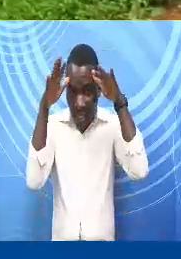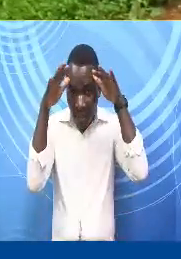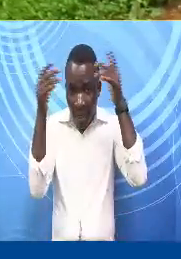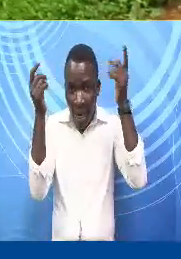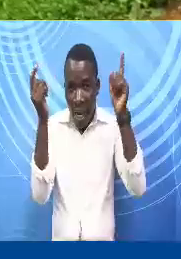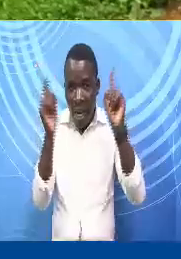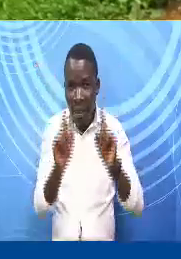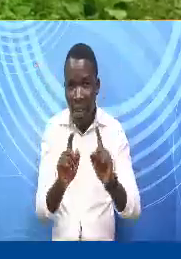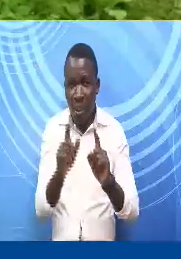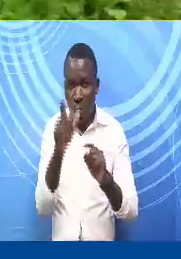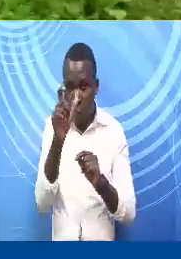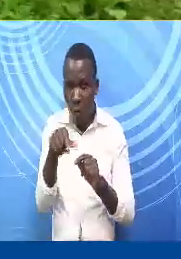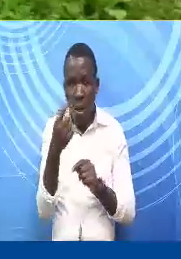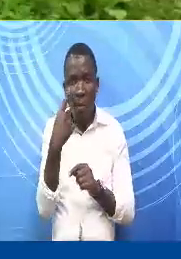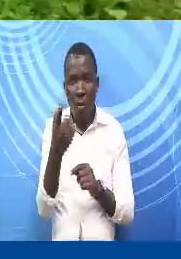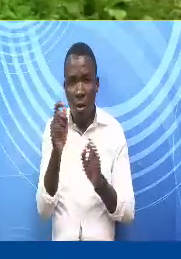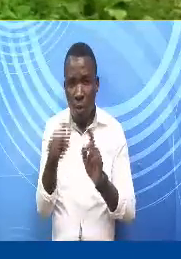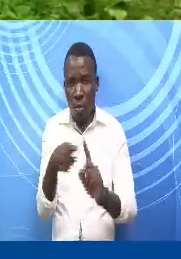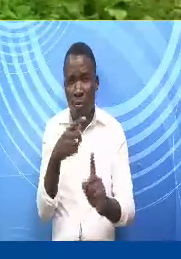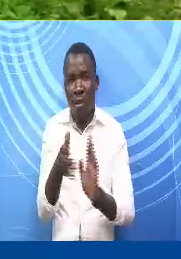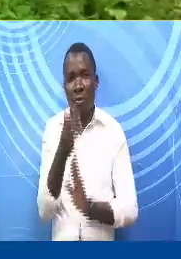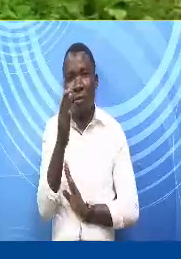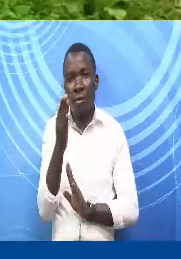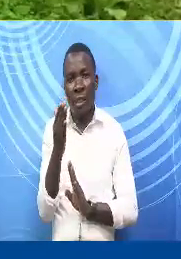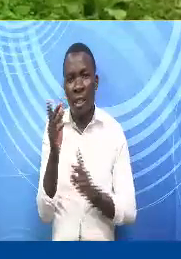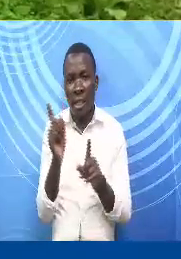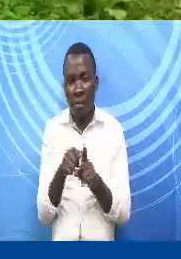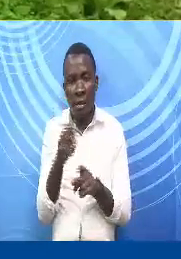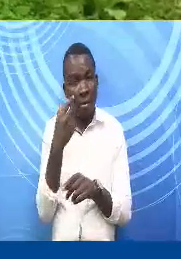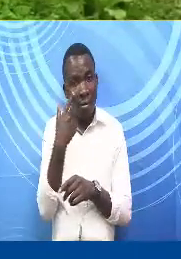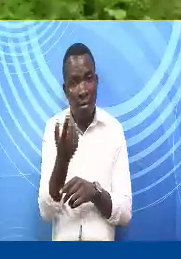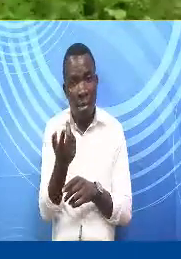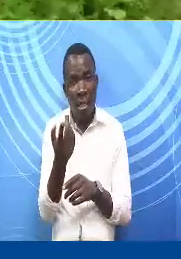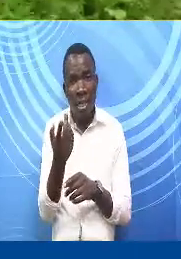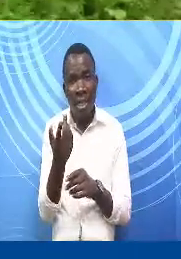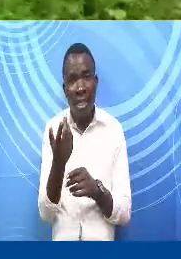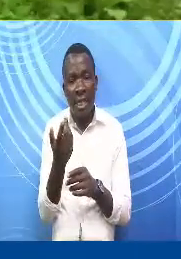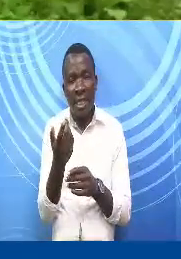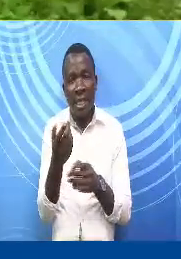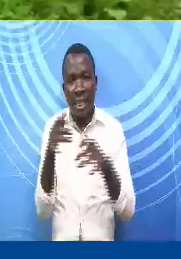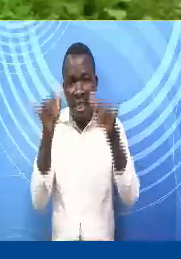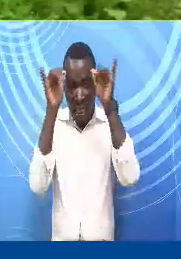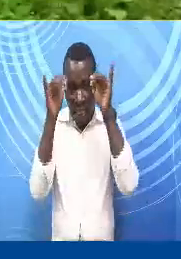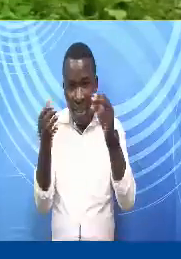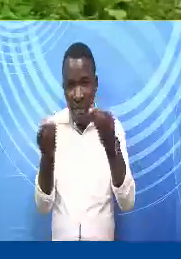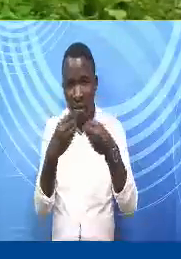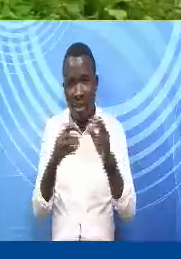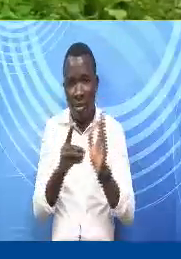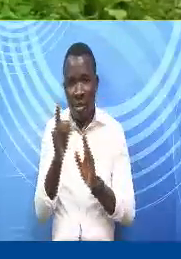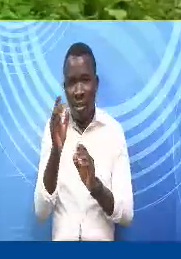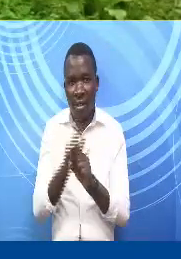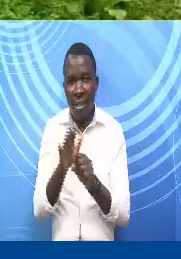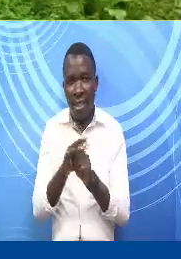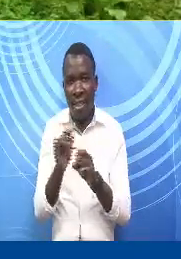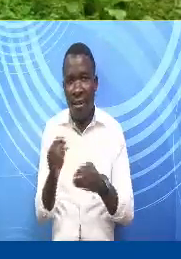umuntu yakurebera izuba nk'uko ubibona inka imaze kutugeza kuri byinshi niba wari ufite baguhaye inka